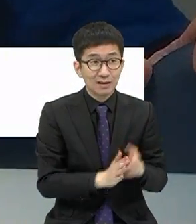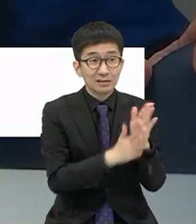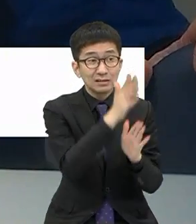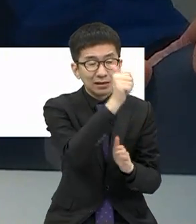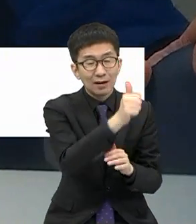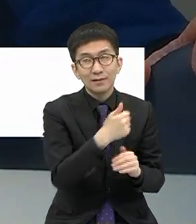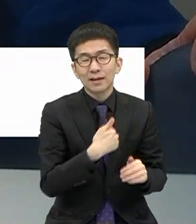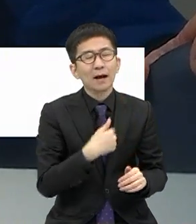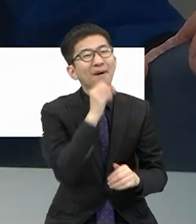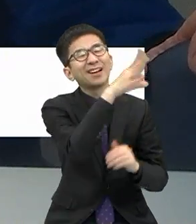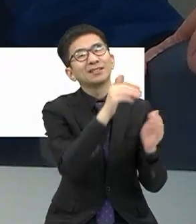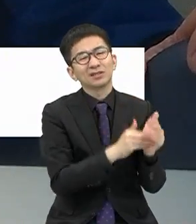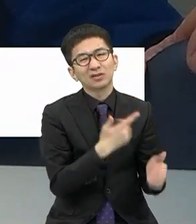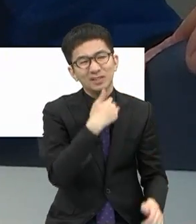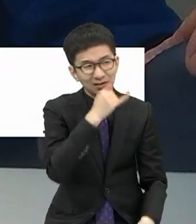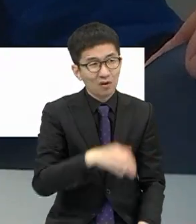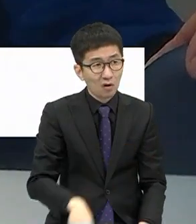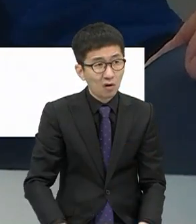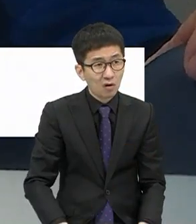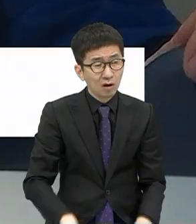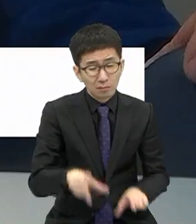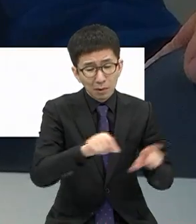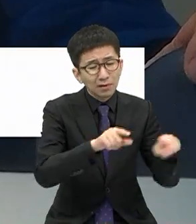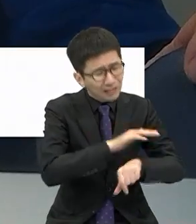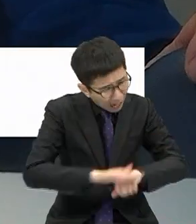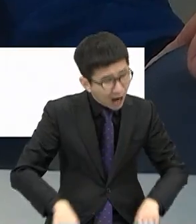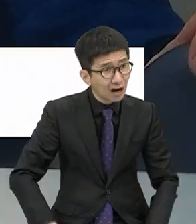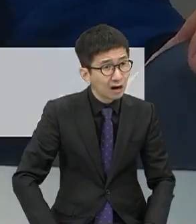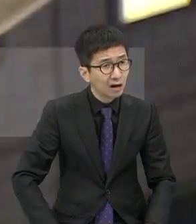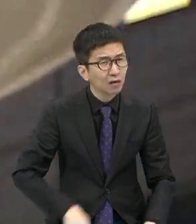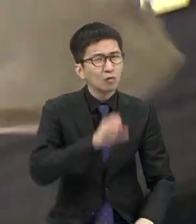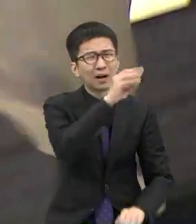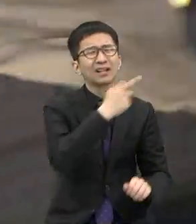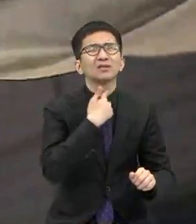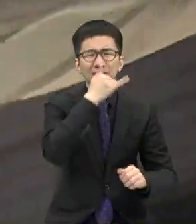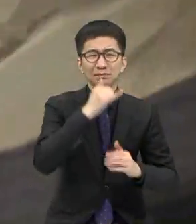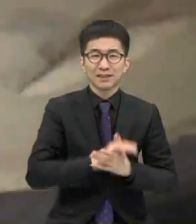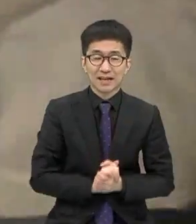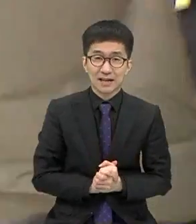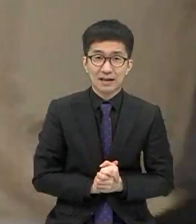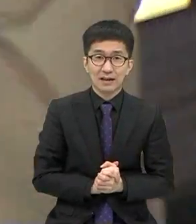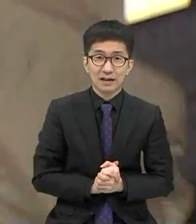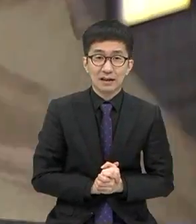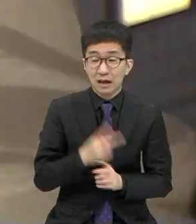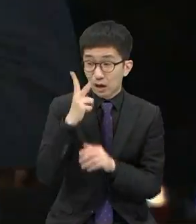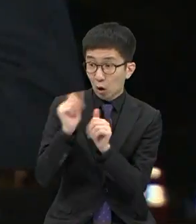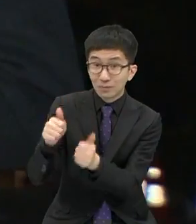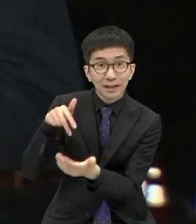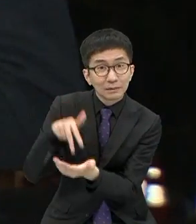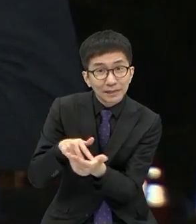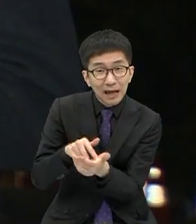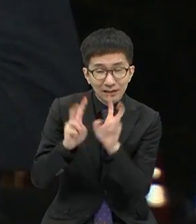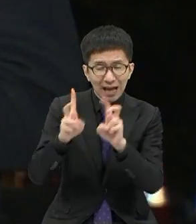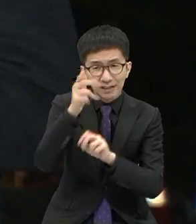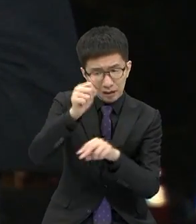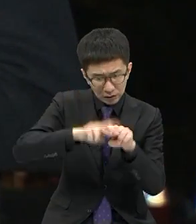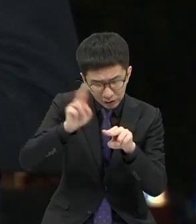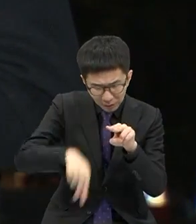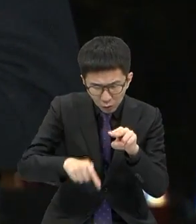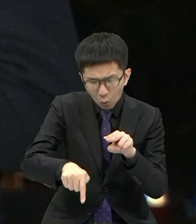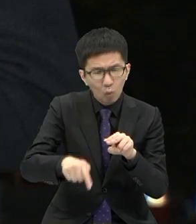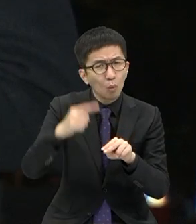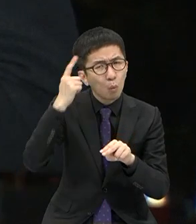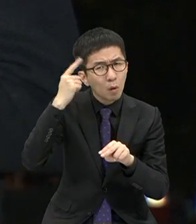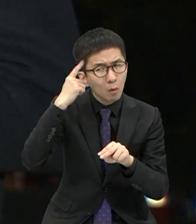때 한마디만 하겠다고 그러고서 그 얘기 했지. 그러고 나왔지. 검찰도 이런 황 사장의 퇴진 과정이 석연치